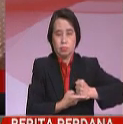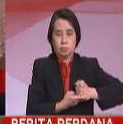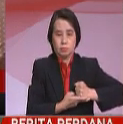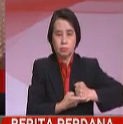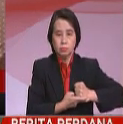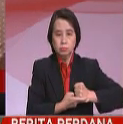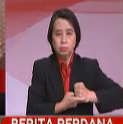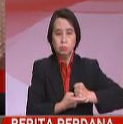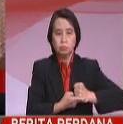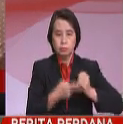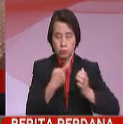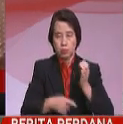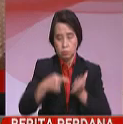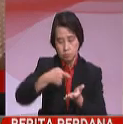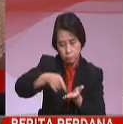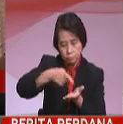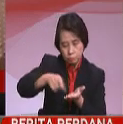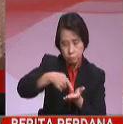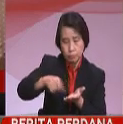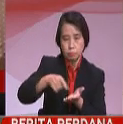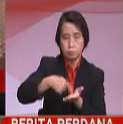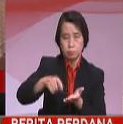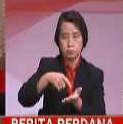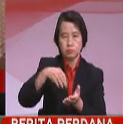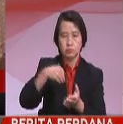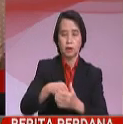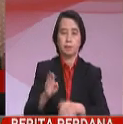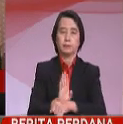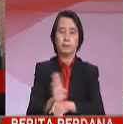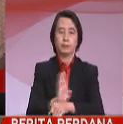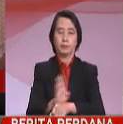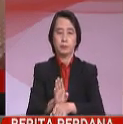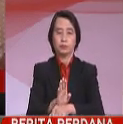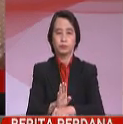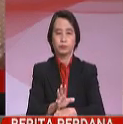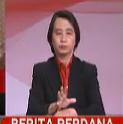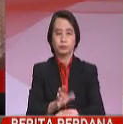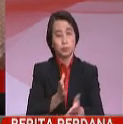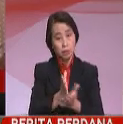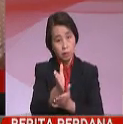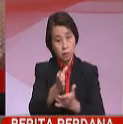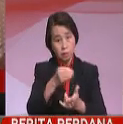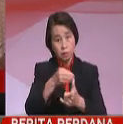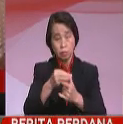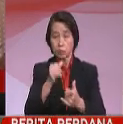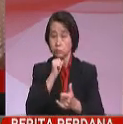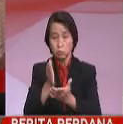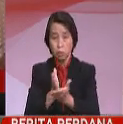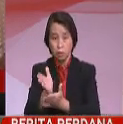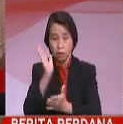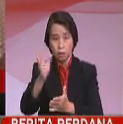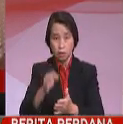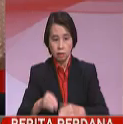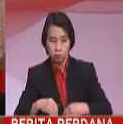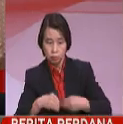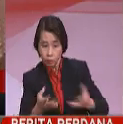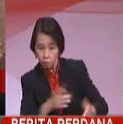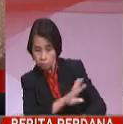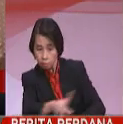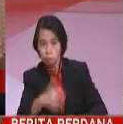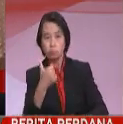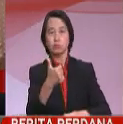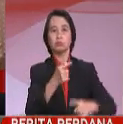kos perbelanjaan mereka dalam perniagaan mereka. Jadi secara langsung atau tidak langsung ia akan memberikan impak yang positif